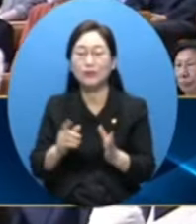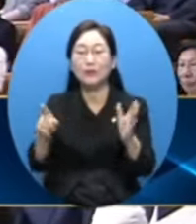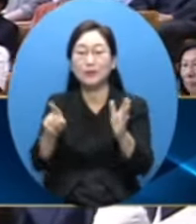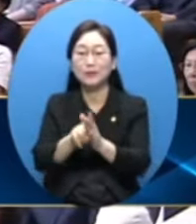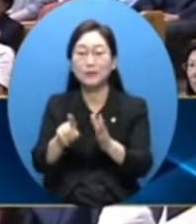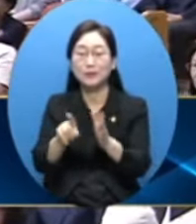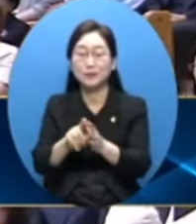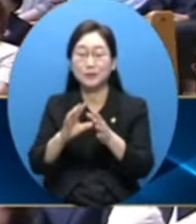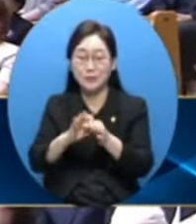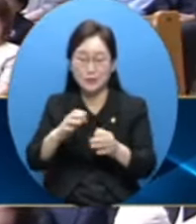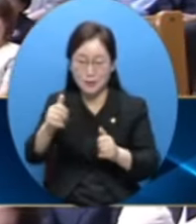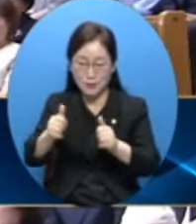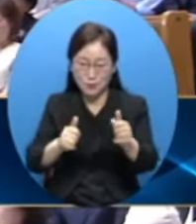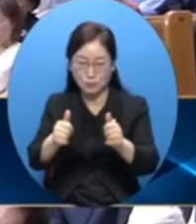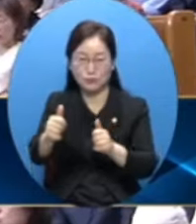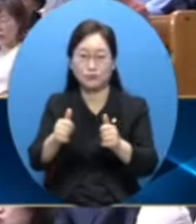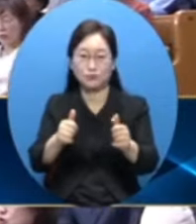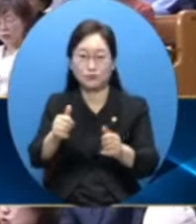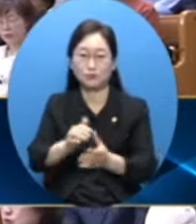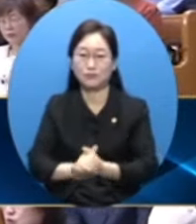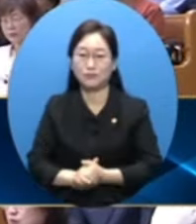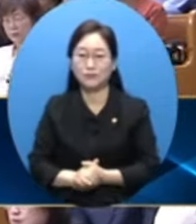믿음의 경주.